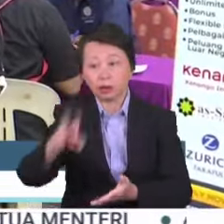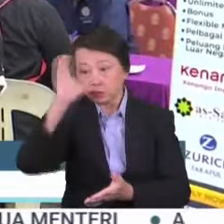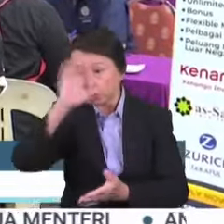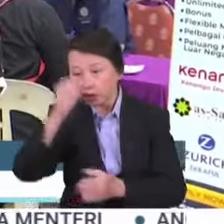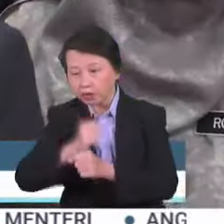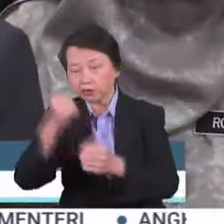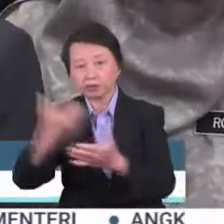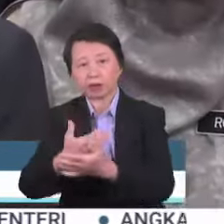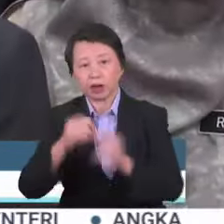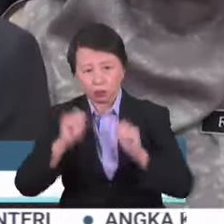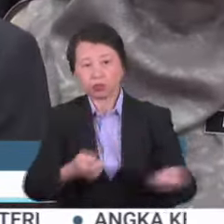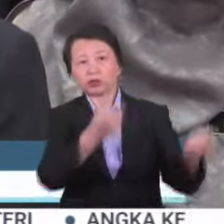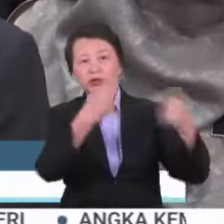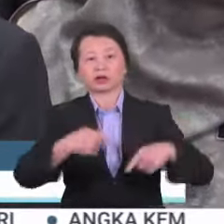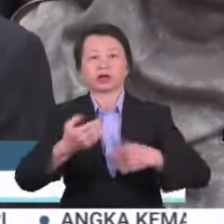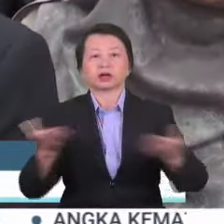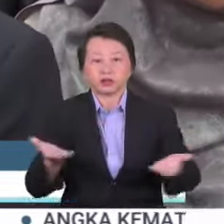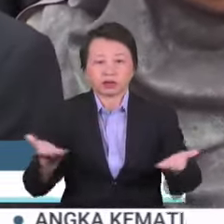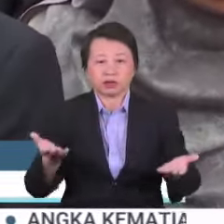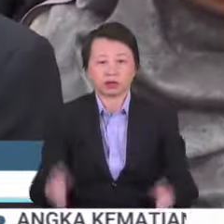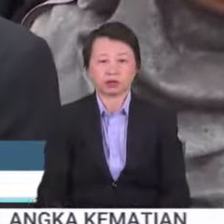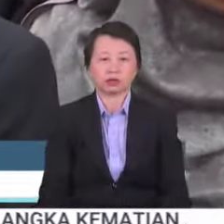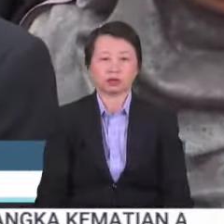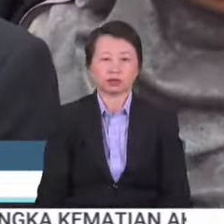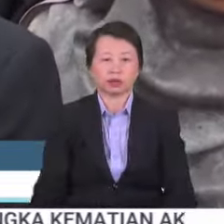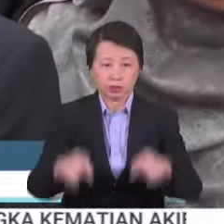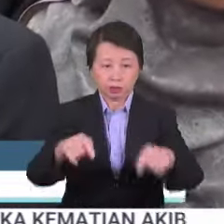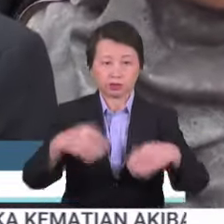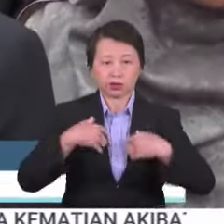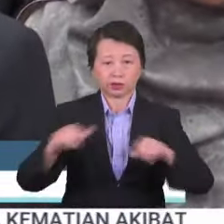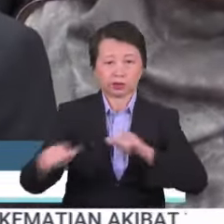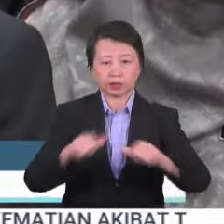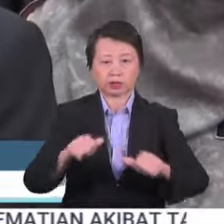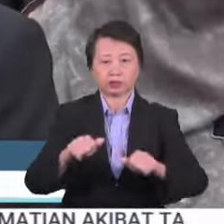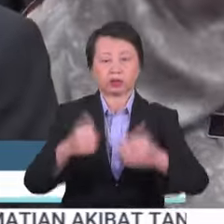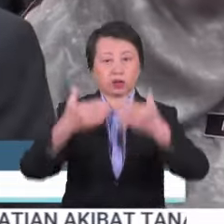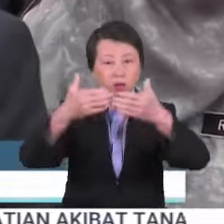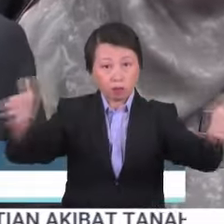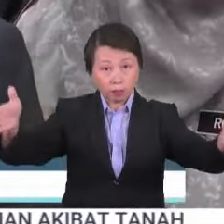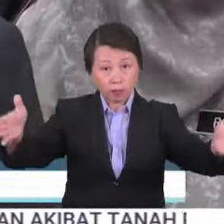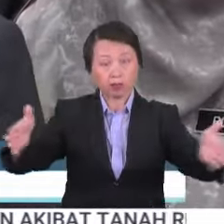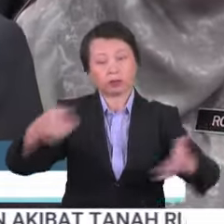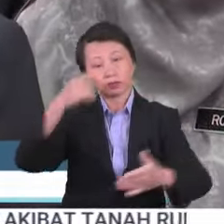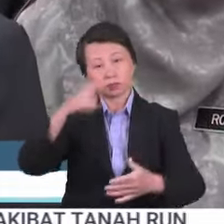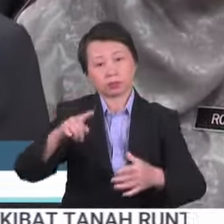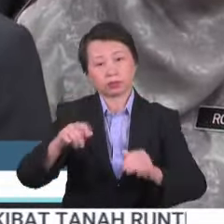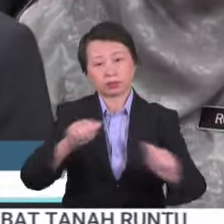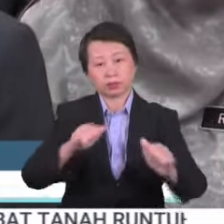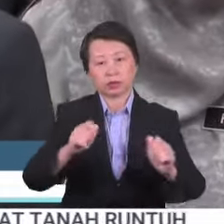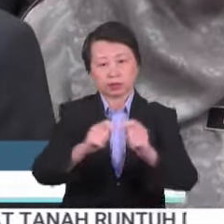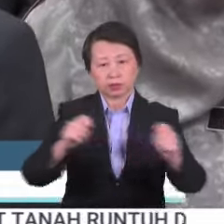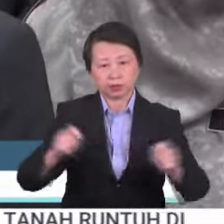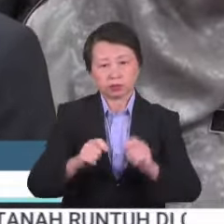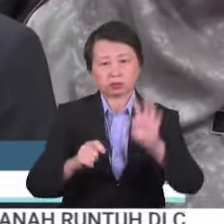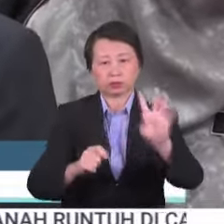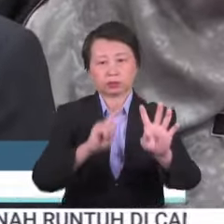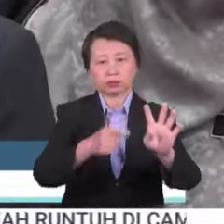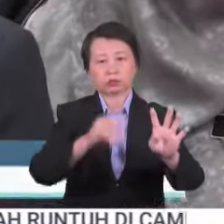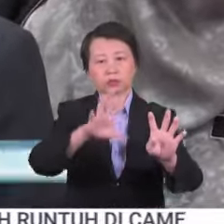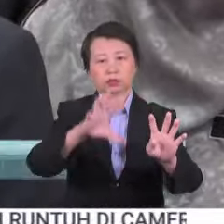baru, boleh main ke sini. Kita adakan aktiviti berkaitan dengan temuduga terbuka untuk mengisi ada